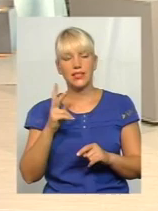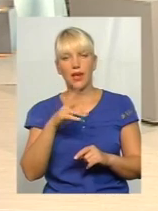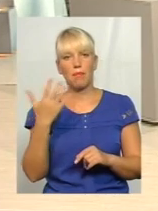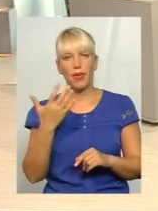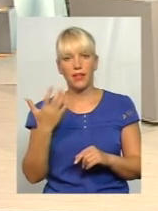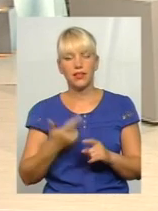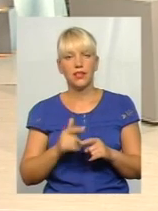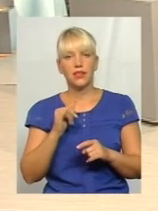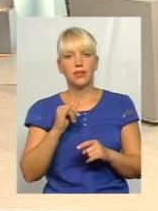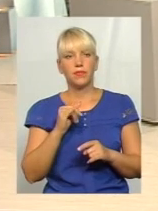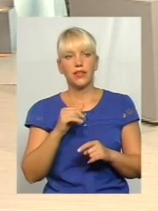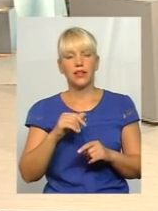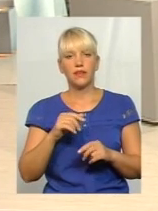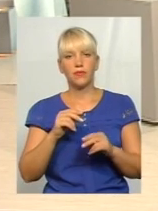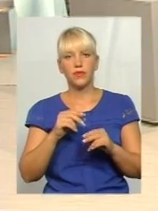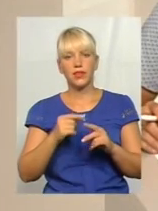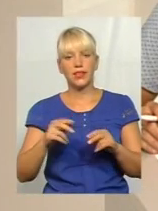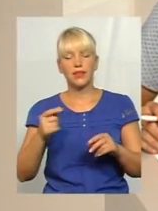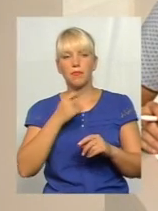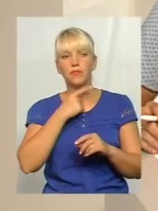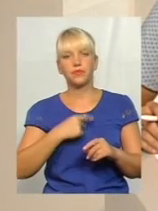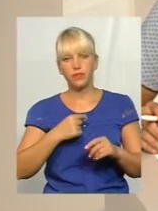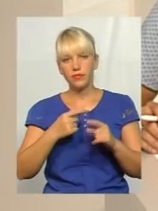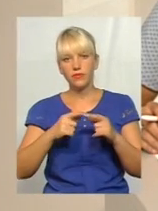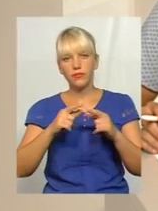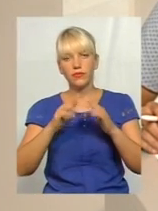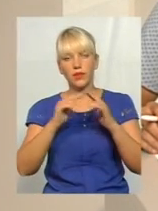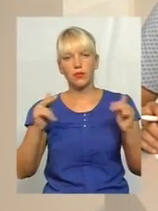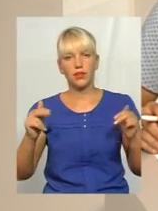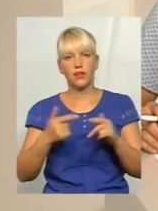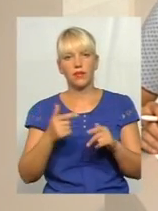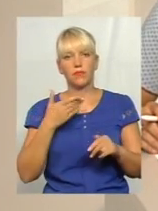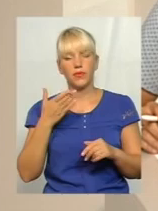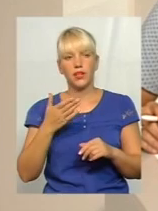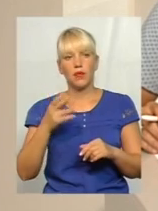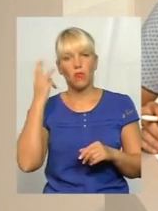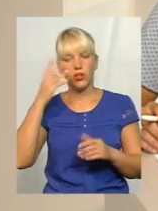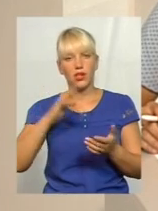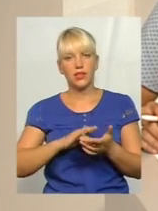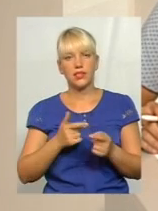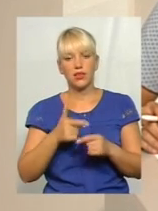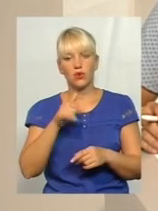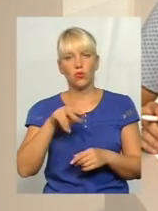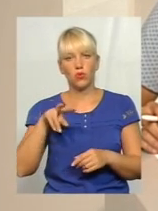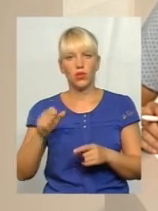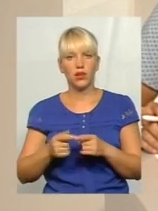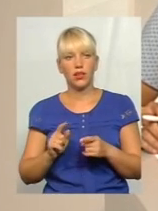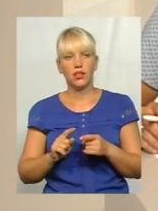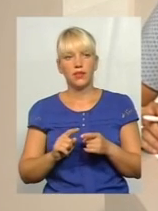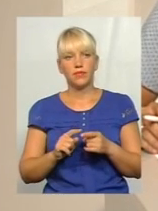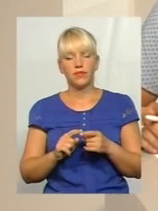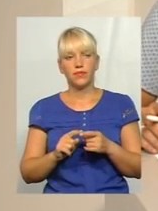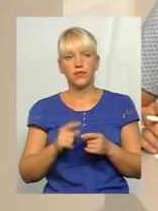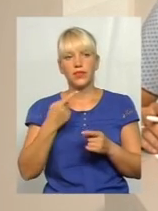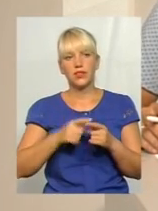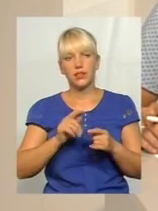Володимир ведучий телеканалу Поділля центр став директором палацу творчості дітей та юнацтва Наталія Барчук завідуюч днс номер